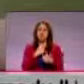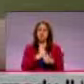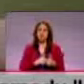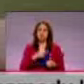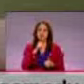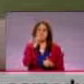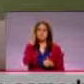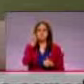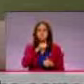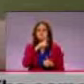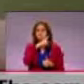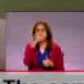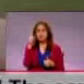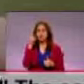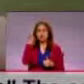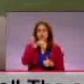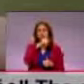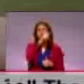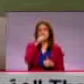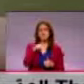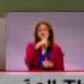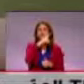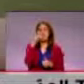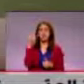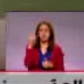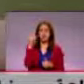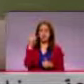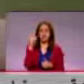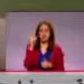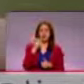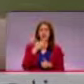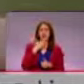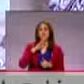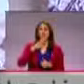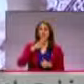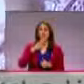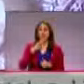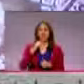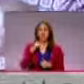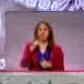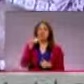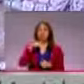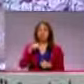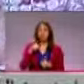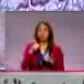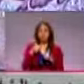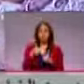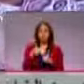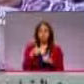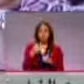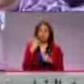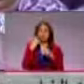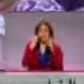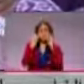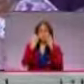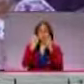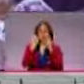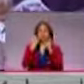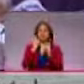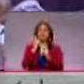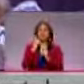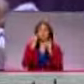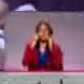100%، ما فيش اي ارتجاع في الصمام ولا اي ضيق. والحمد لله دلوقتي الطفل يعني في الرعايه المركزه